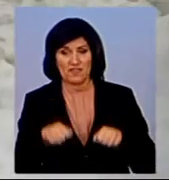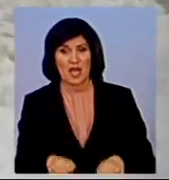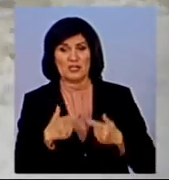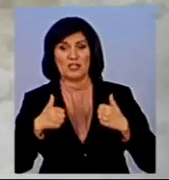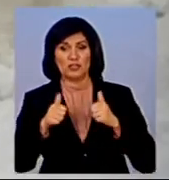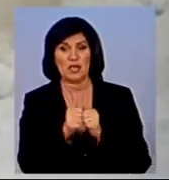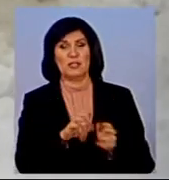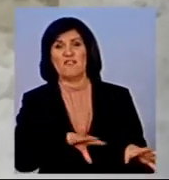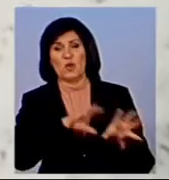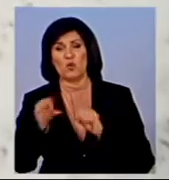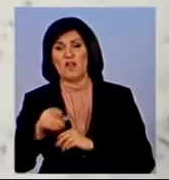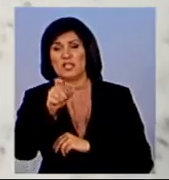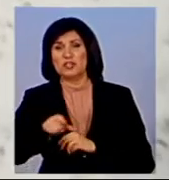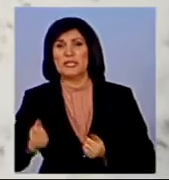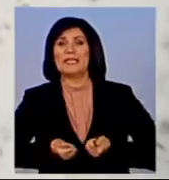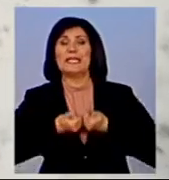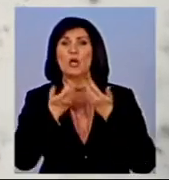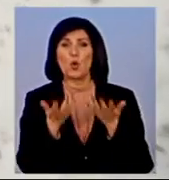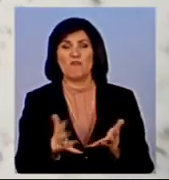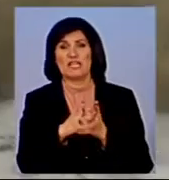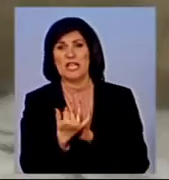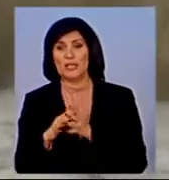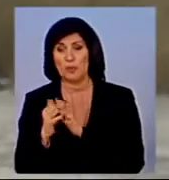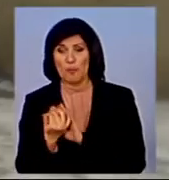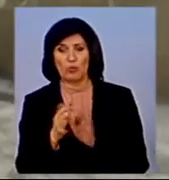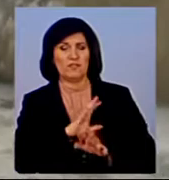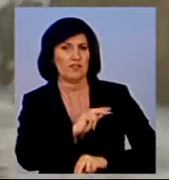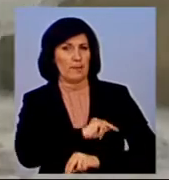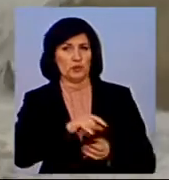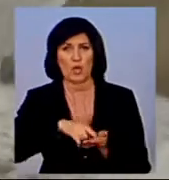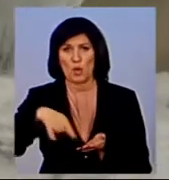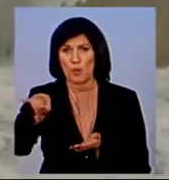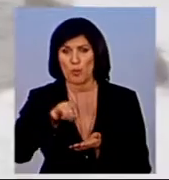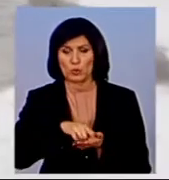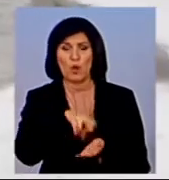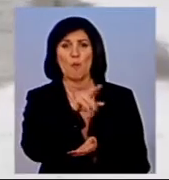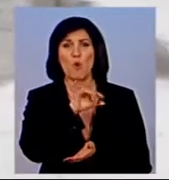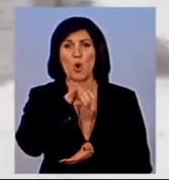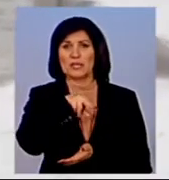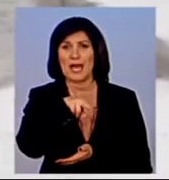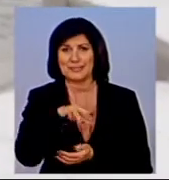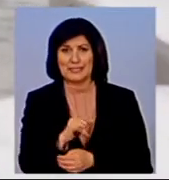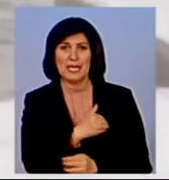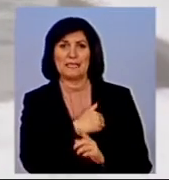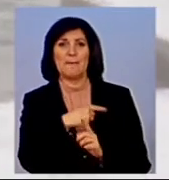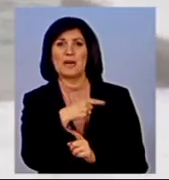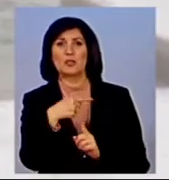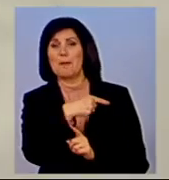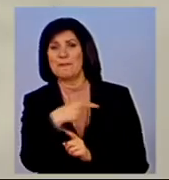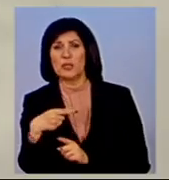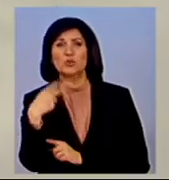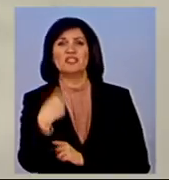це евакуювала жителів кількох населених пунктів. Не працюють аеропорти. В Портленді температура опустилася до рекордних